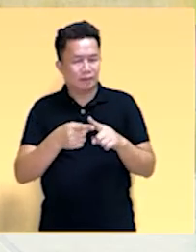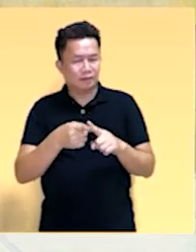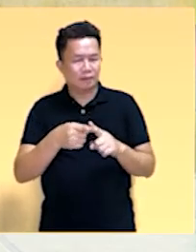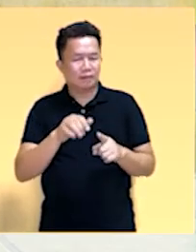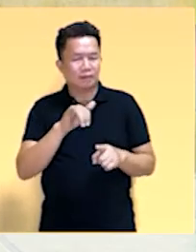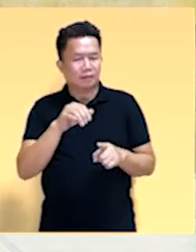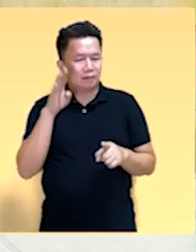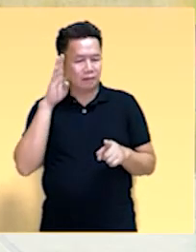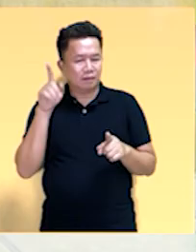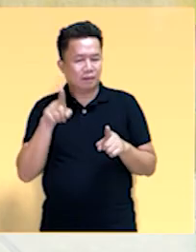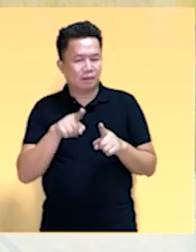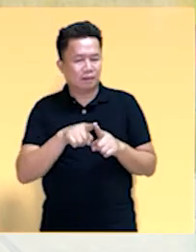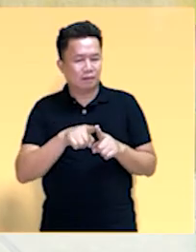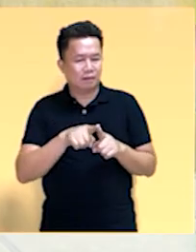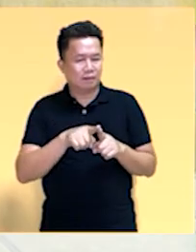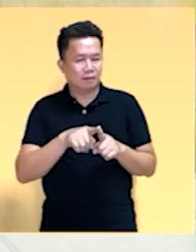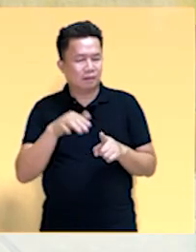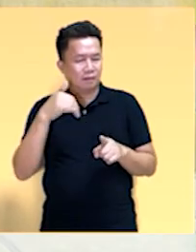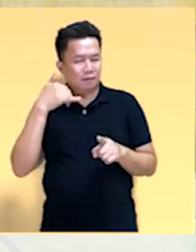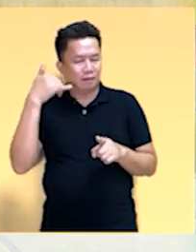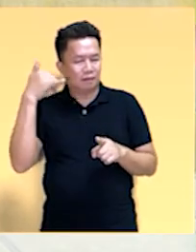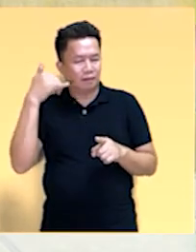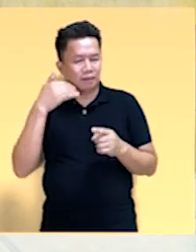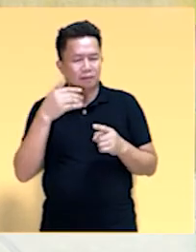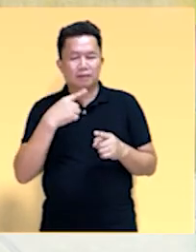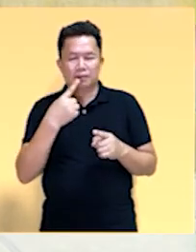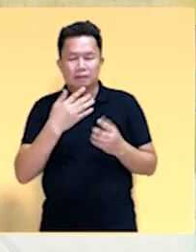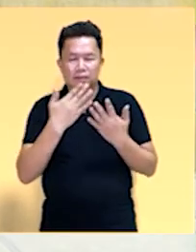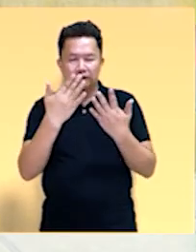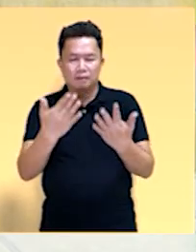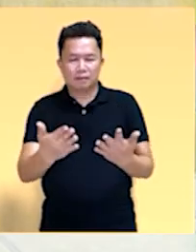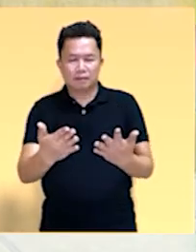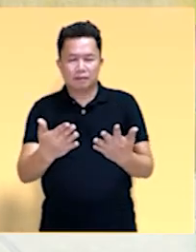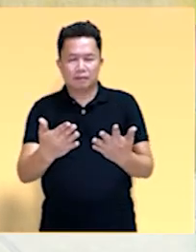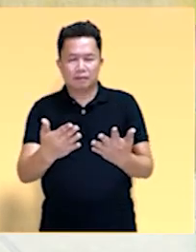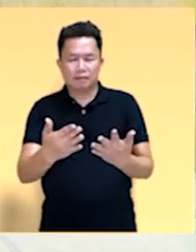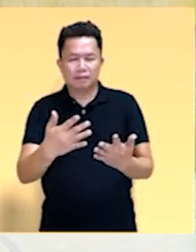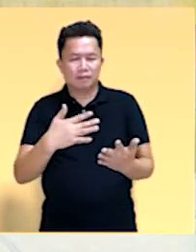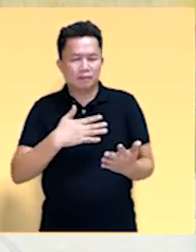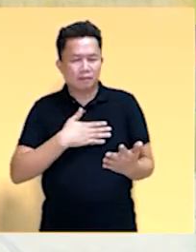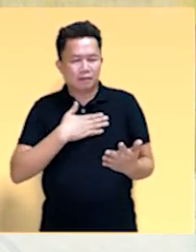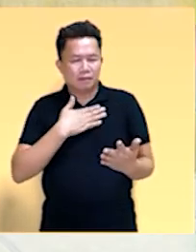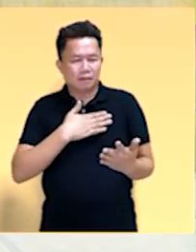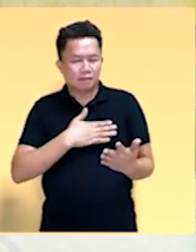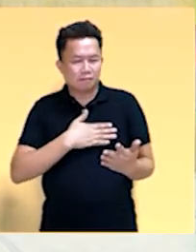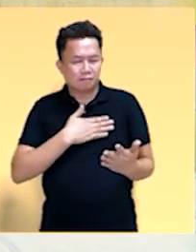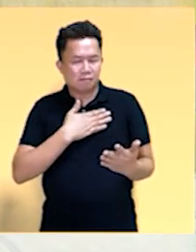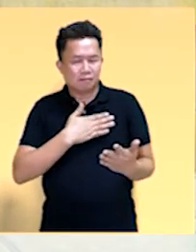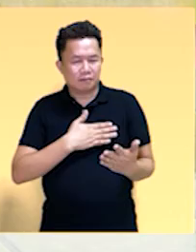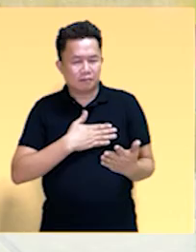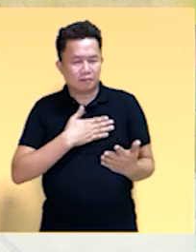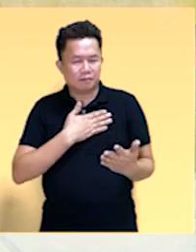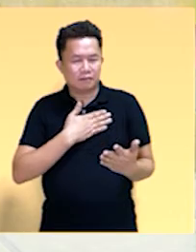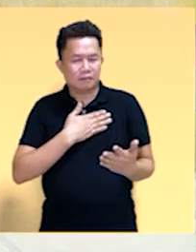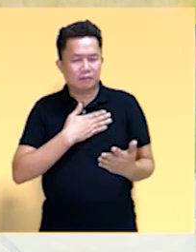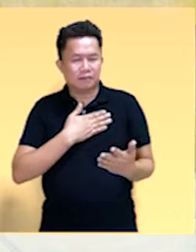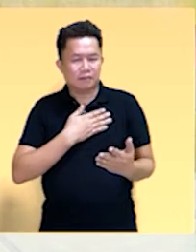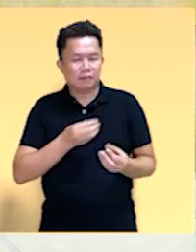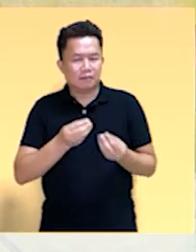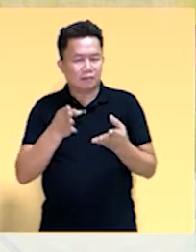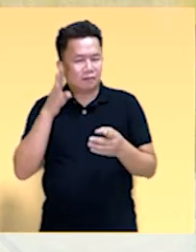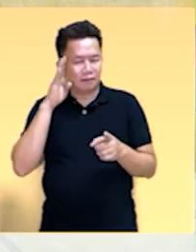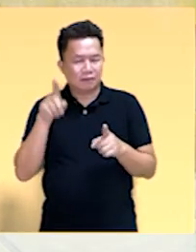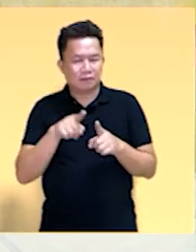Oo, Kuya. Tumawag nga siya sa akin upang magpasalamat. Ang sarap sa pakiramdam ng makapagbigay,